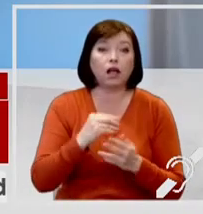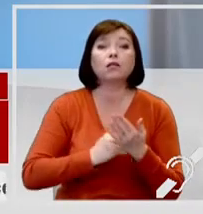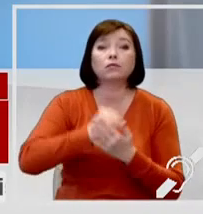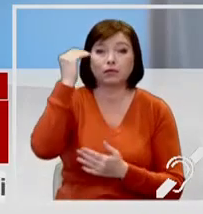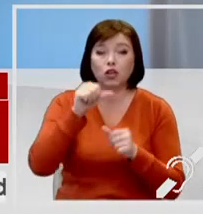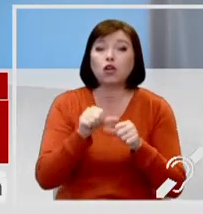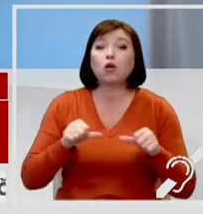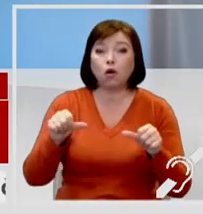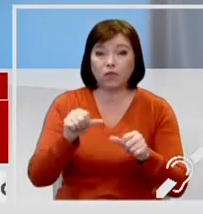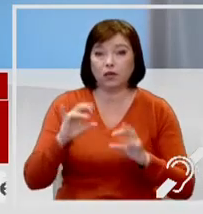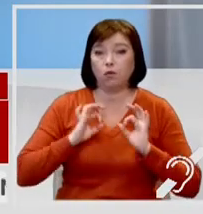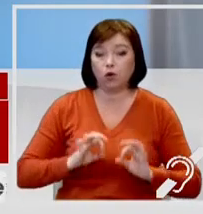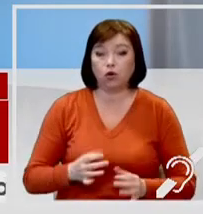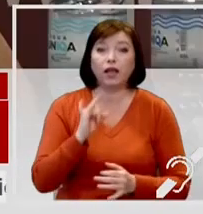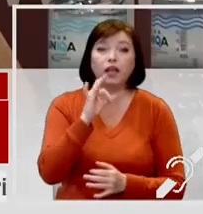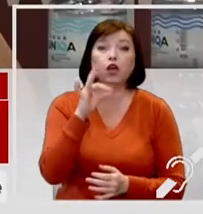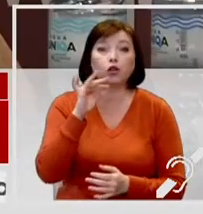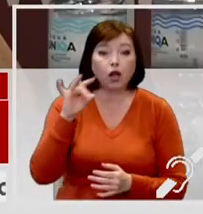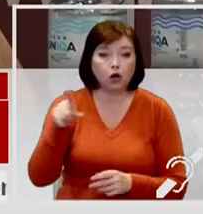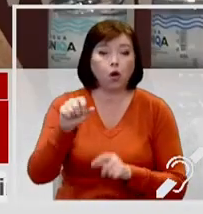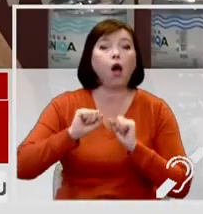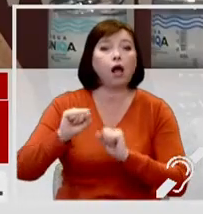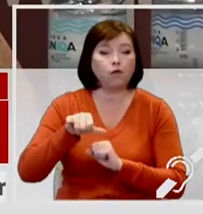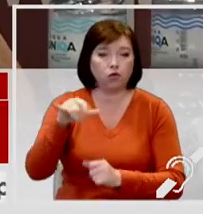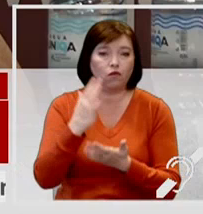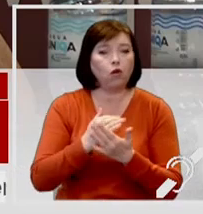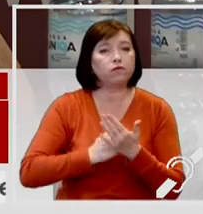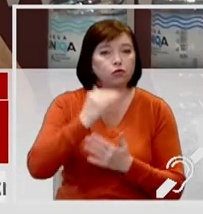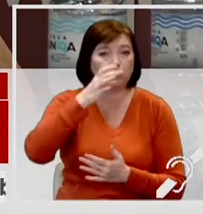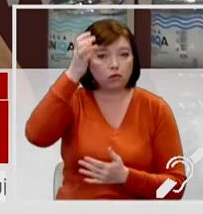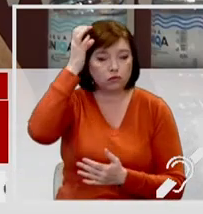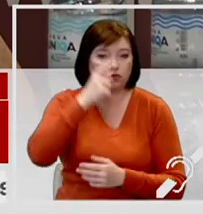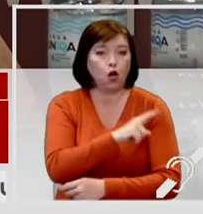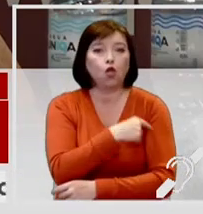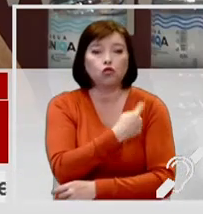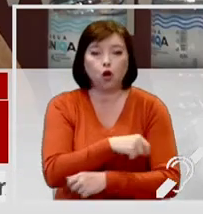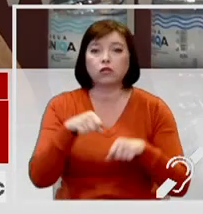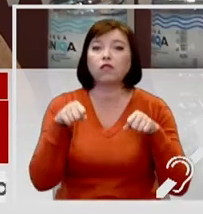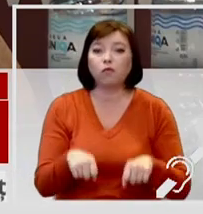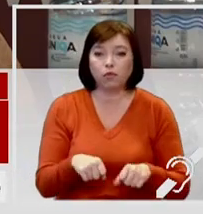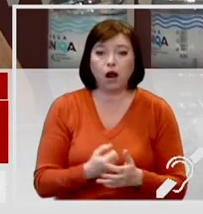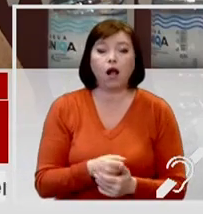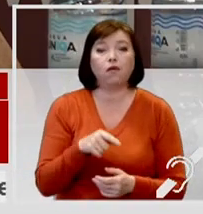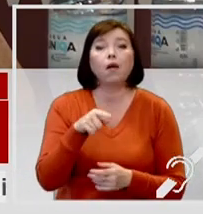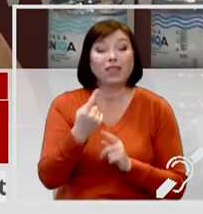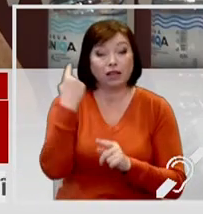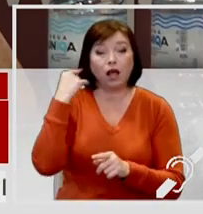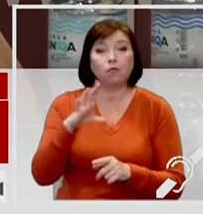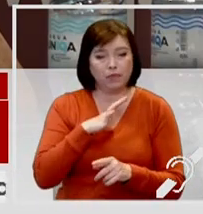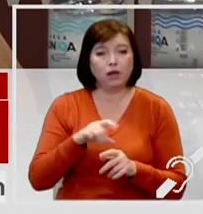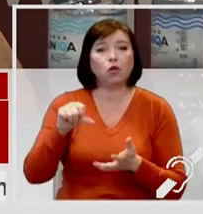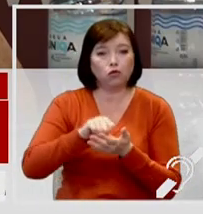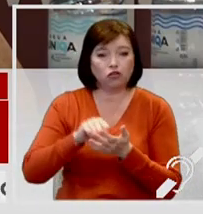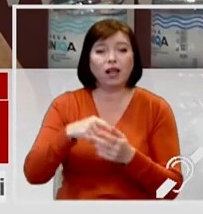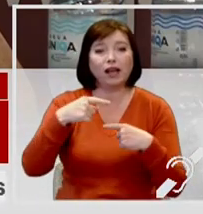al Procurorilor. Ilie Rotaru este avocat, are gradul științific de doctor în drept. Anterior a candidat pentru mai